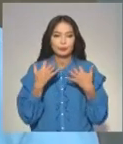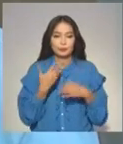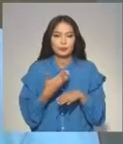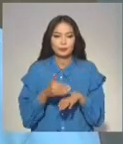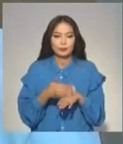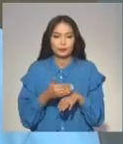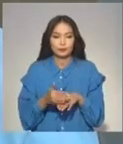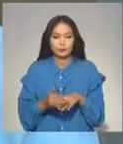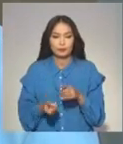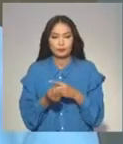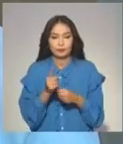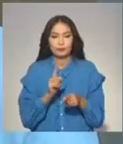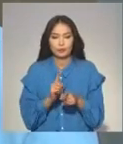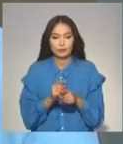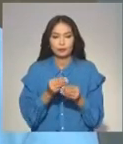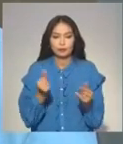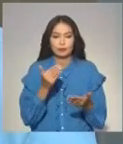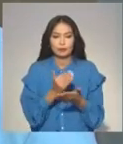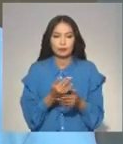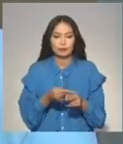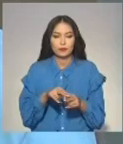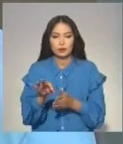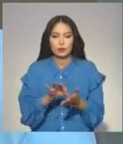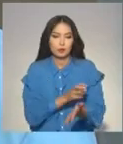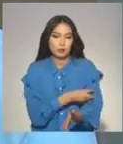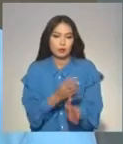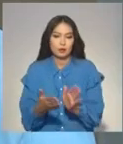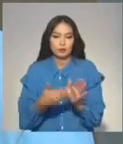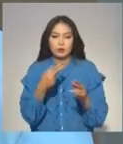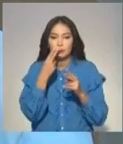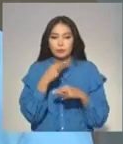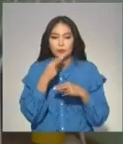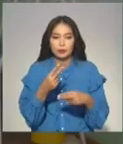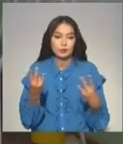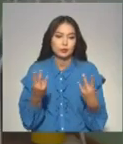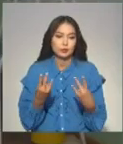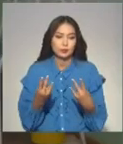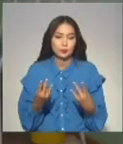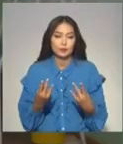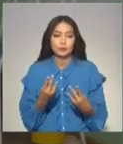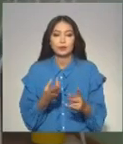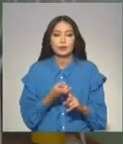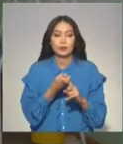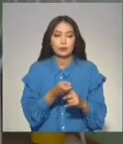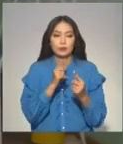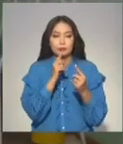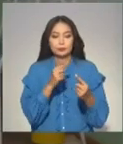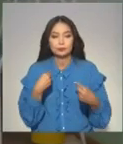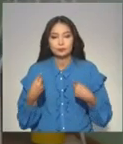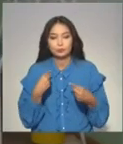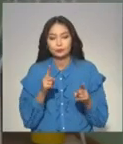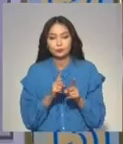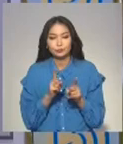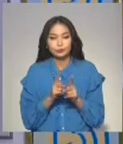және бірігіп кетуге бейім болады. Мұндай жағдайда дереу дәрігерді шақыртып қаралған жөн. Жұқпалы аурудан қатты зардап шегу қаупі